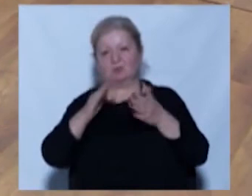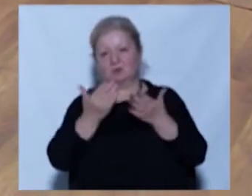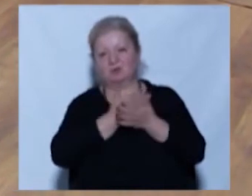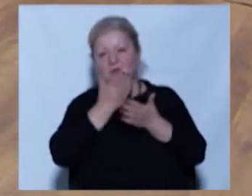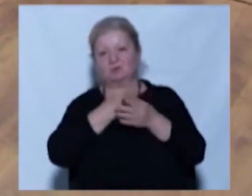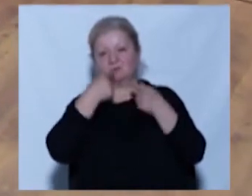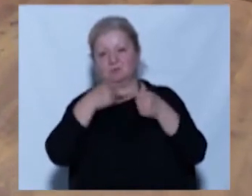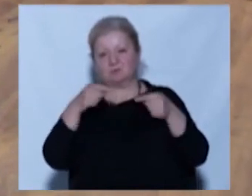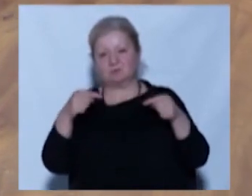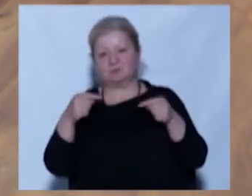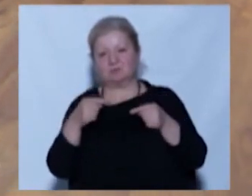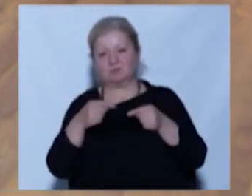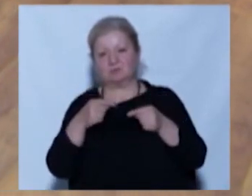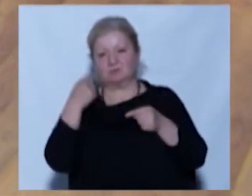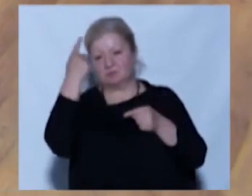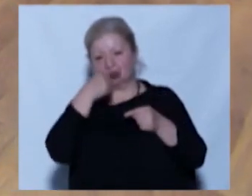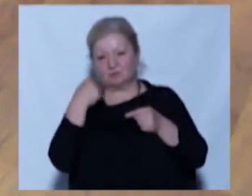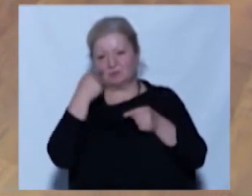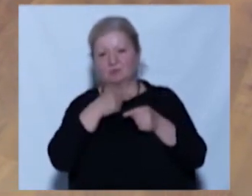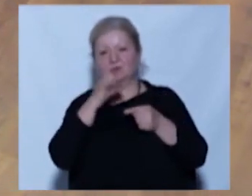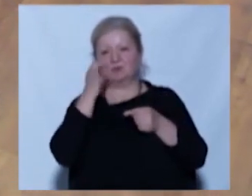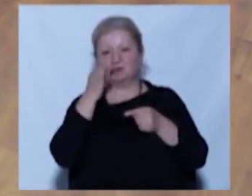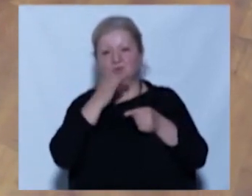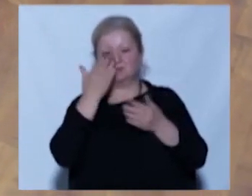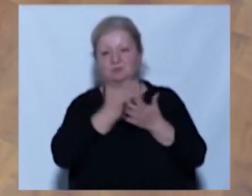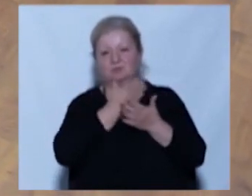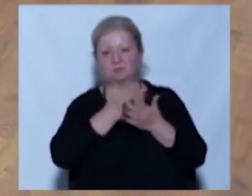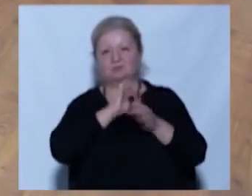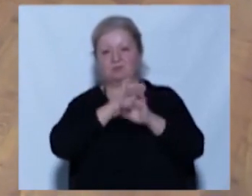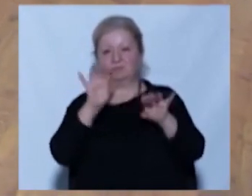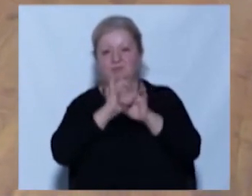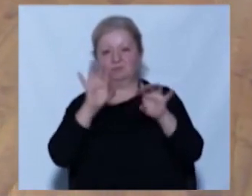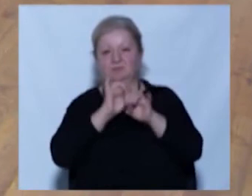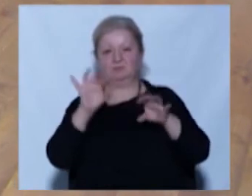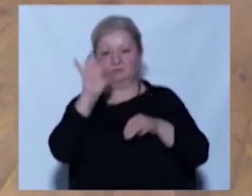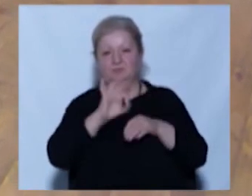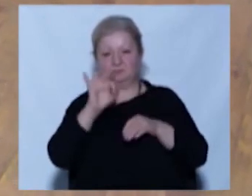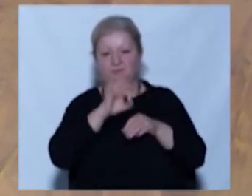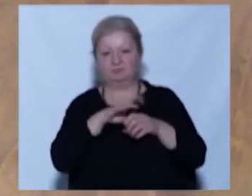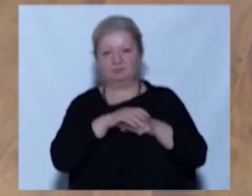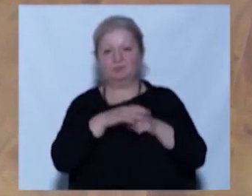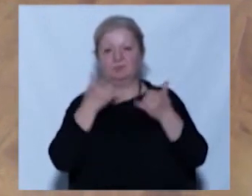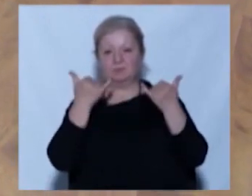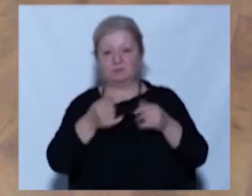მომავალში სხვადასხვა ისტორიულ პირთა პორტრეტების